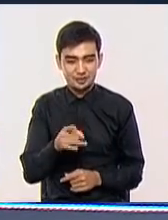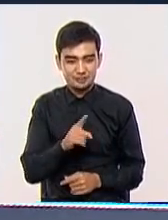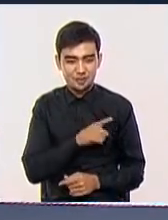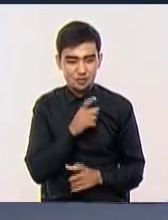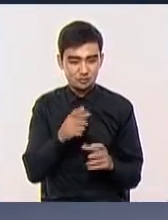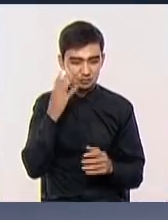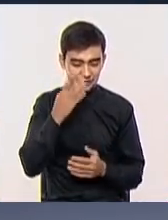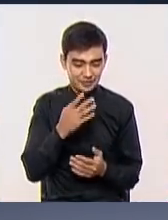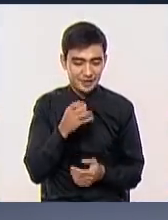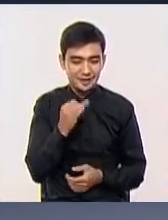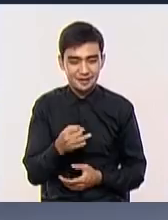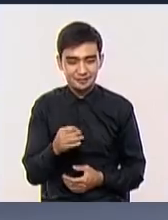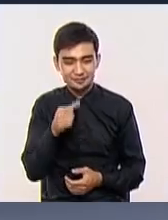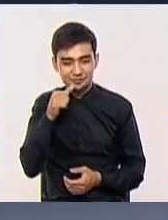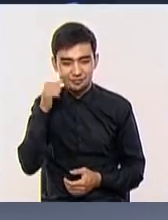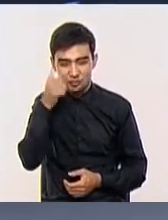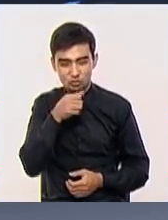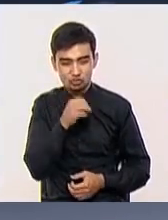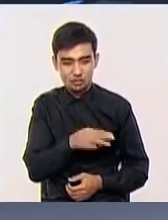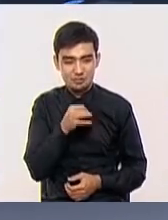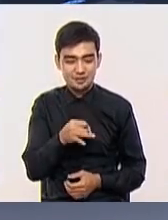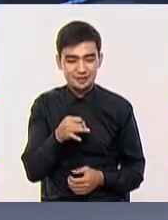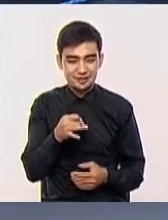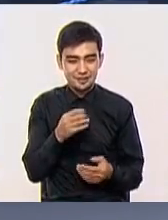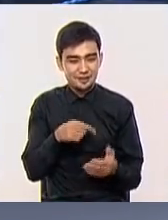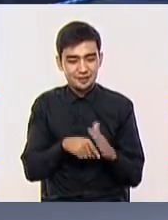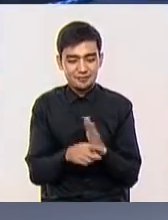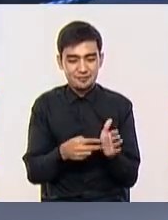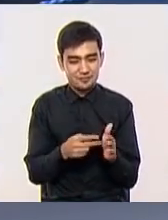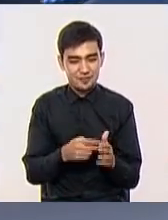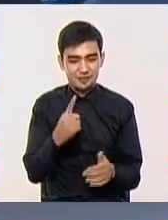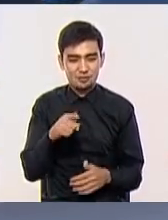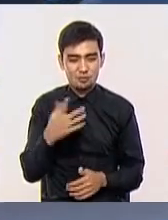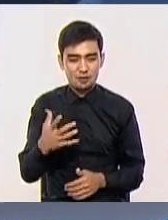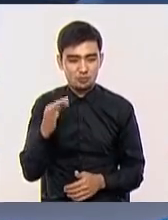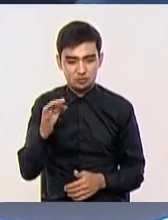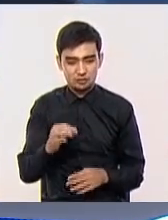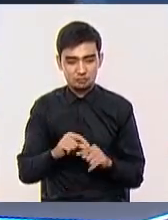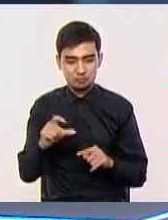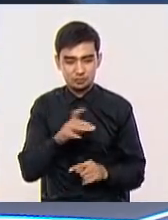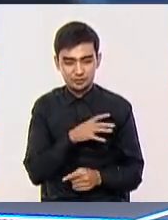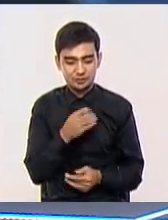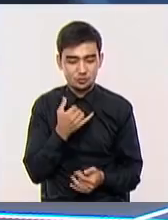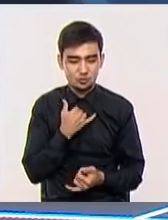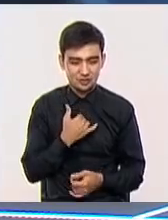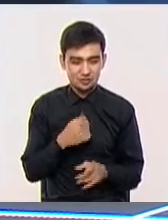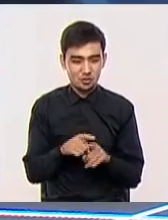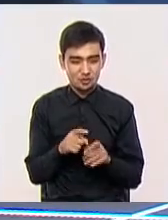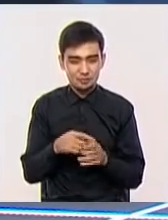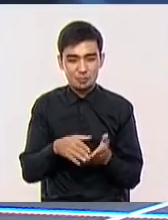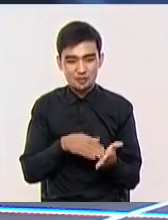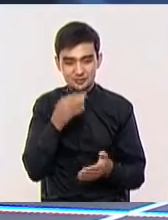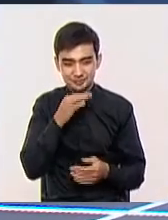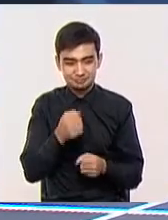болжамы. Мәселен, тек былтырғы жылмен салыстырғанда өнім 1,5 есеге өскен. Әсіресе, өзімізде өндірілетін күн бағыс майының